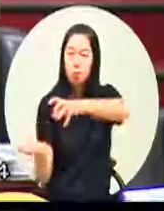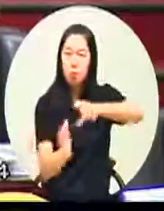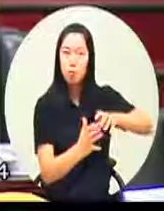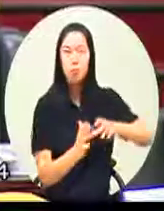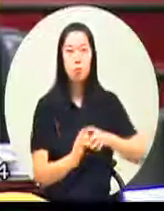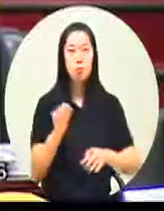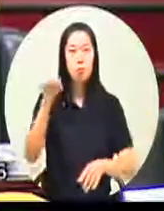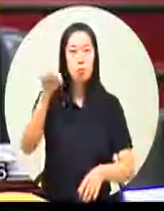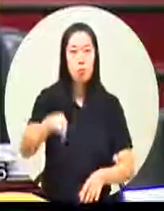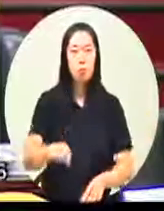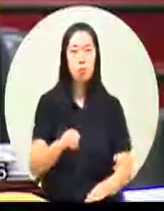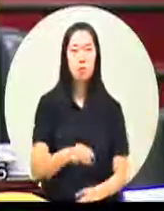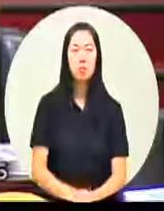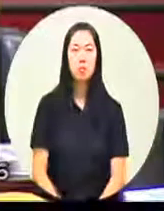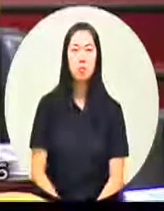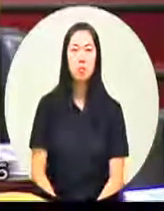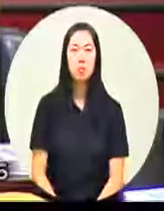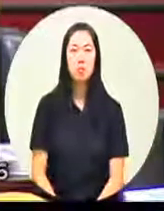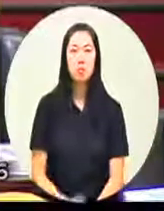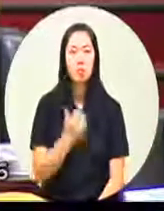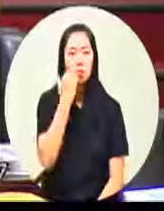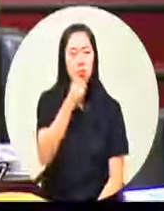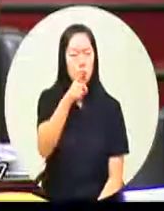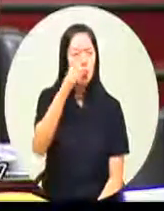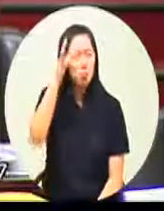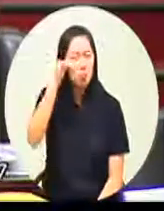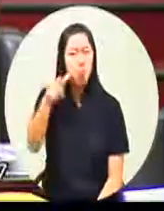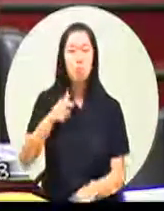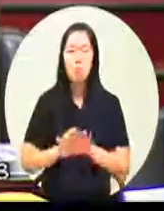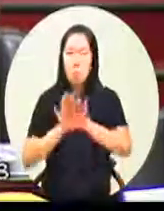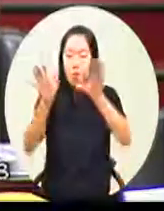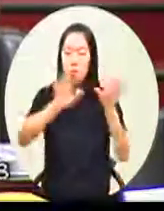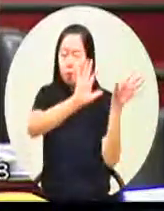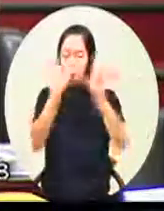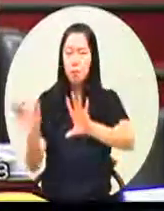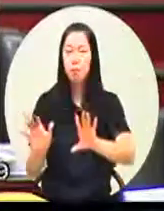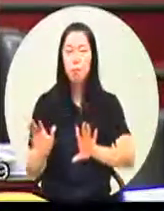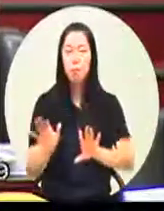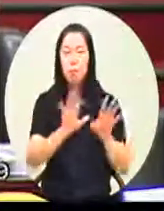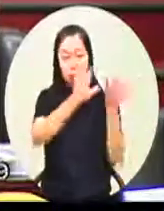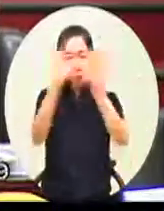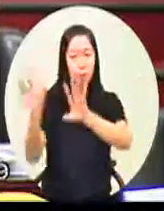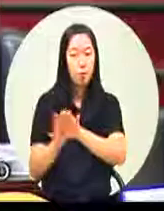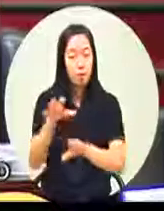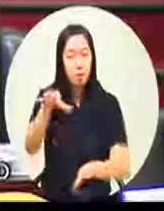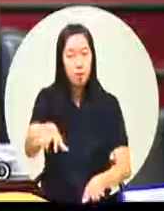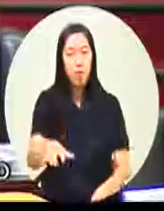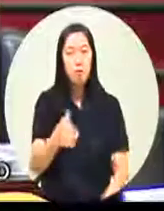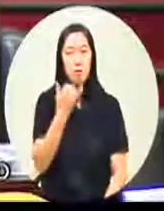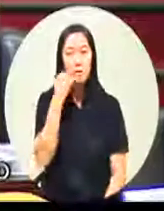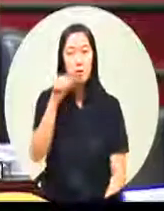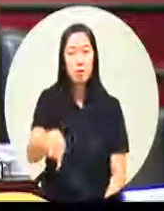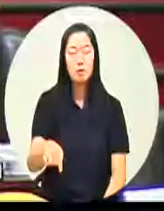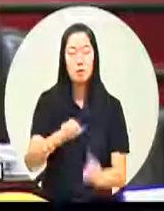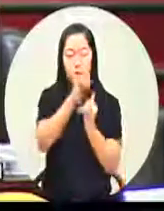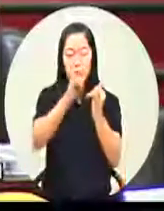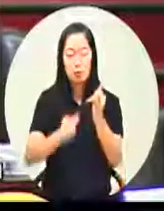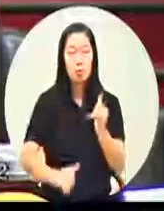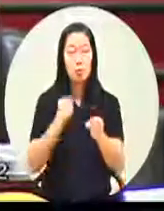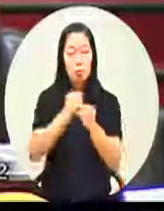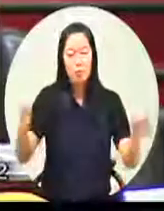么样的一个笨蛋，一个发展风景的一个景点就是要跟历史做连